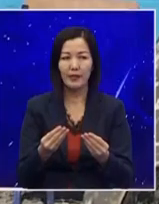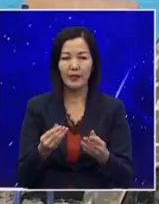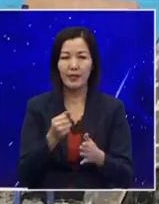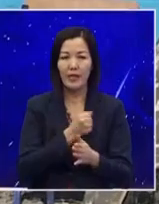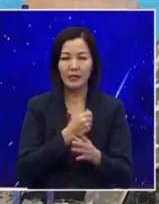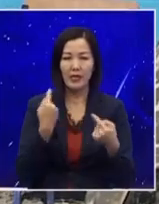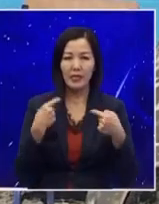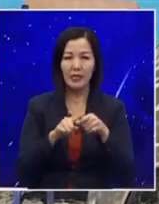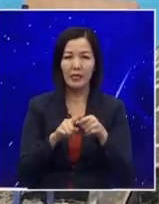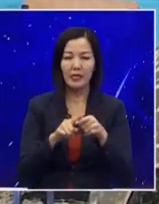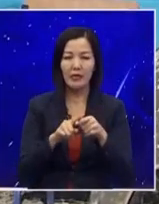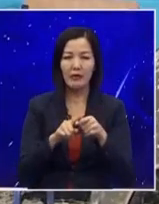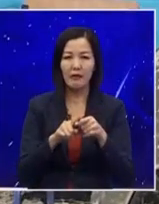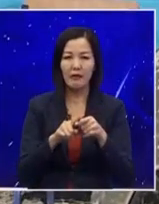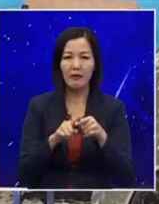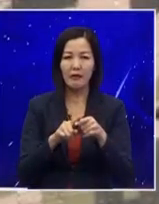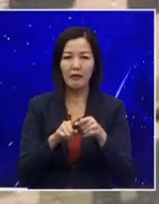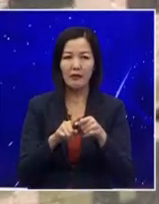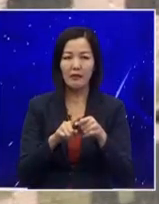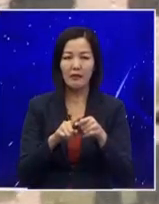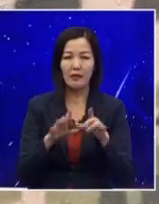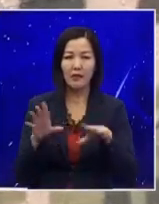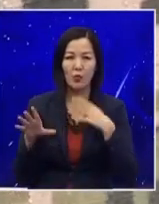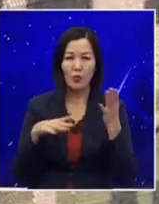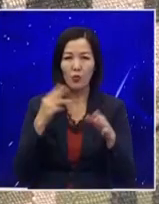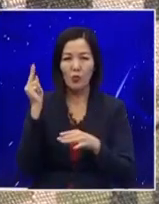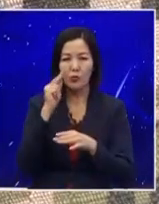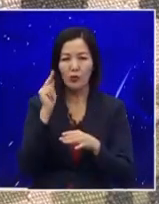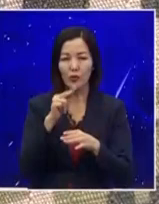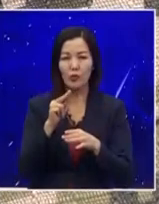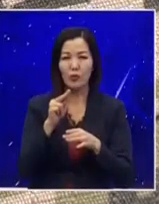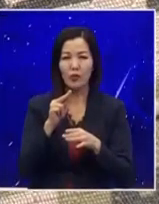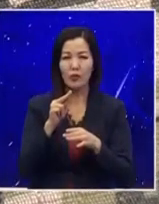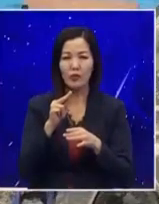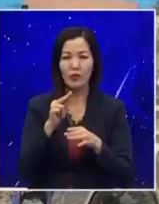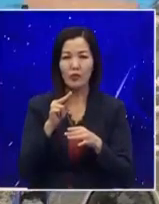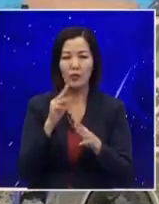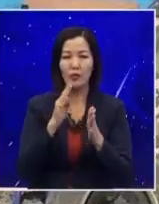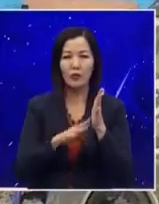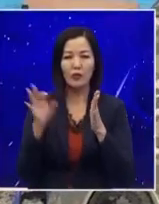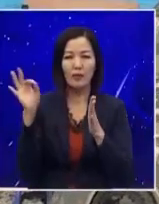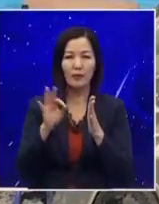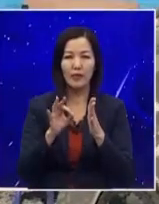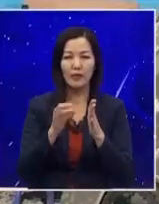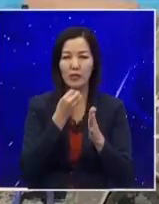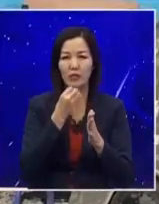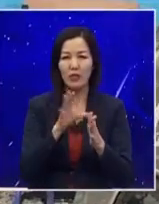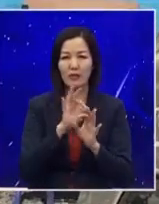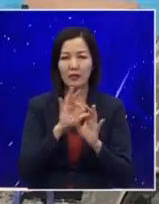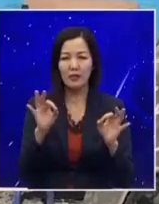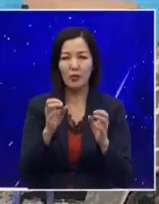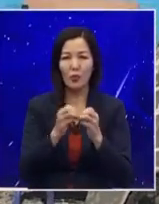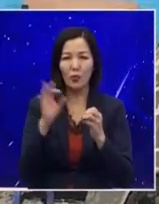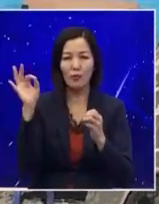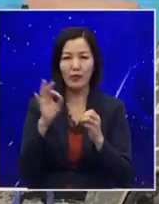әскери техникаларды арнайы дайындық тапсырудамыз. Жеке құрам нормативтерді 90% көлемі өте жақсы бағамен, және де 10%